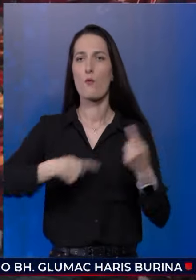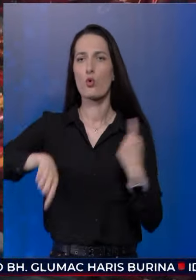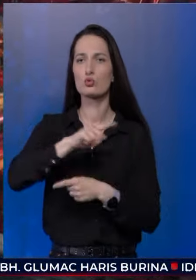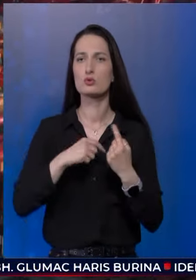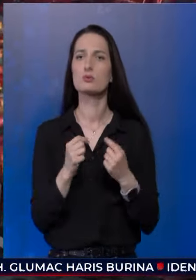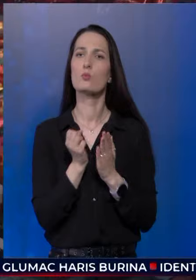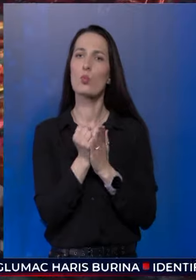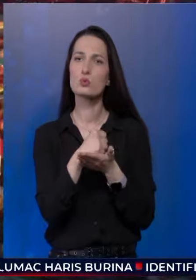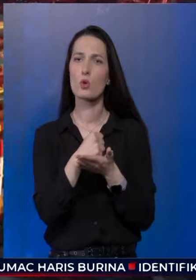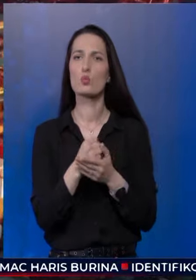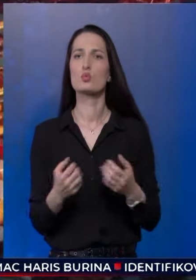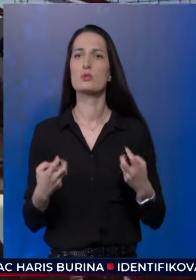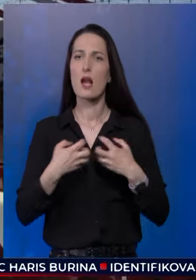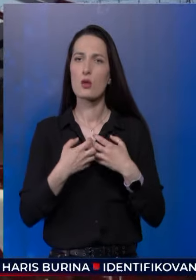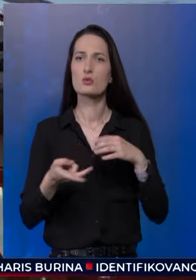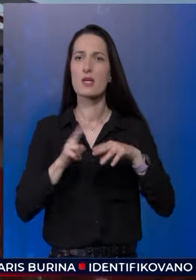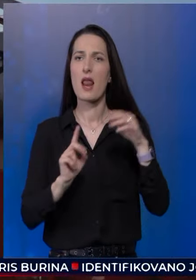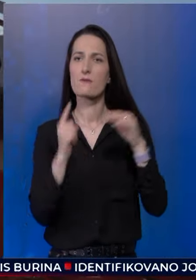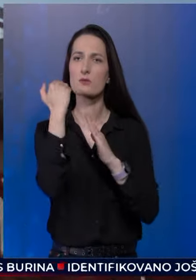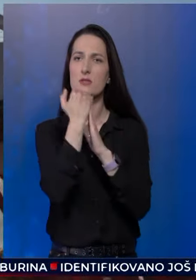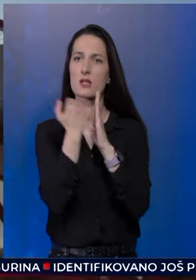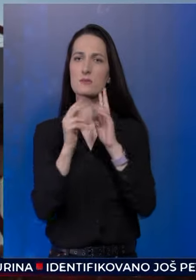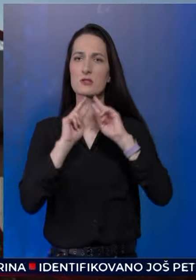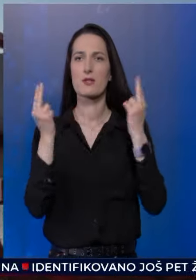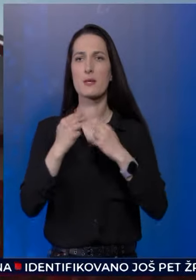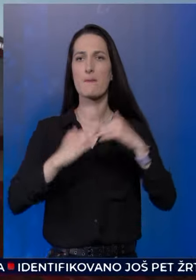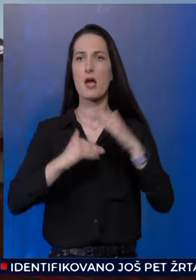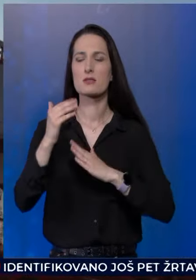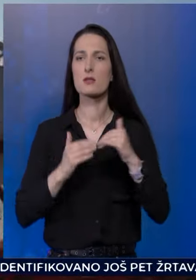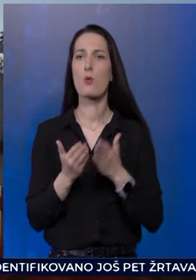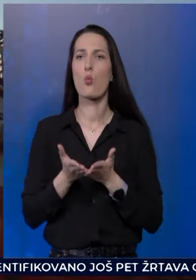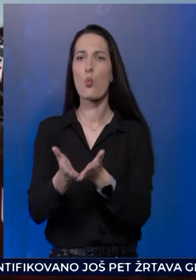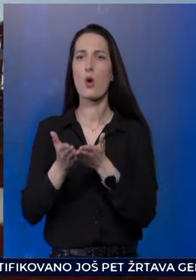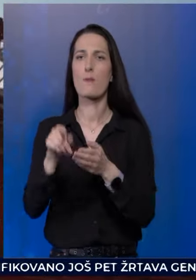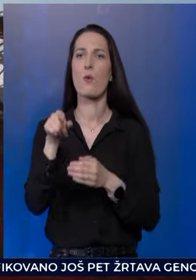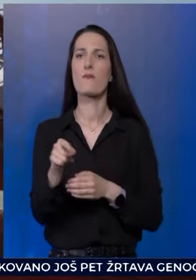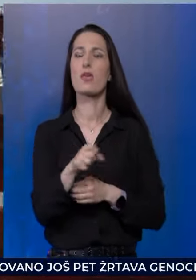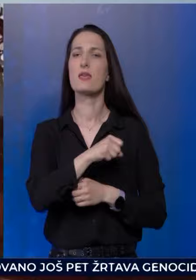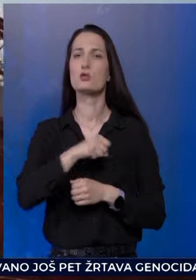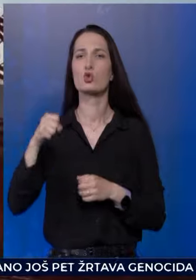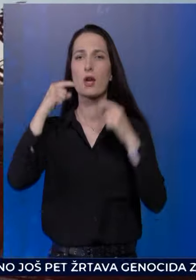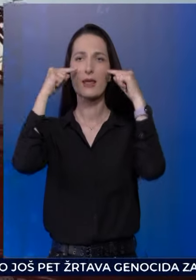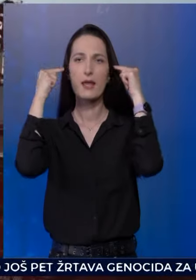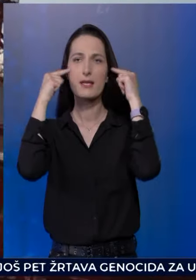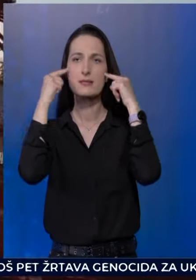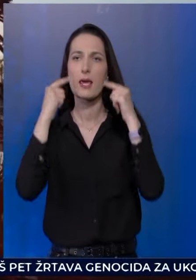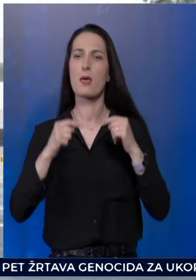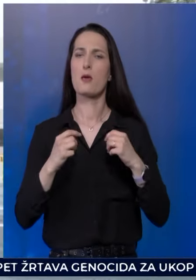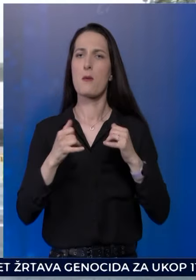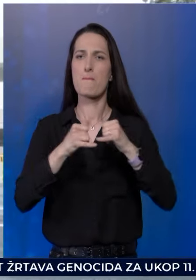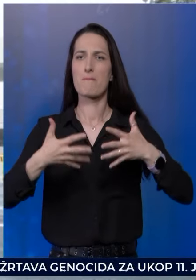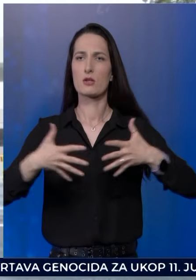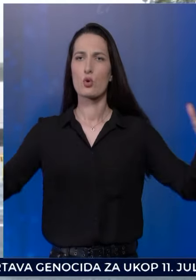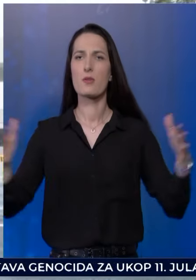okruženja, ustanovljenog u skladu sa najvišim standardima svjetske prakse u lukama ove istočne kineske metropole, saopšteno je u ponedeljak